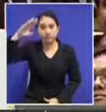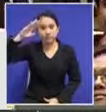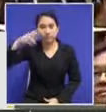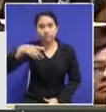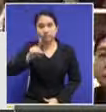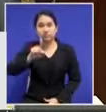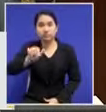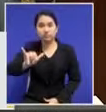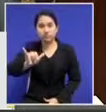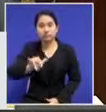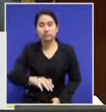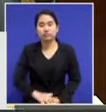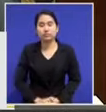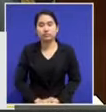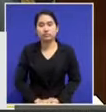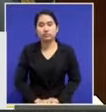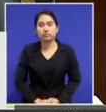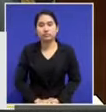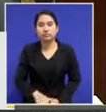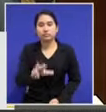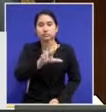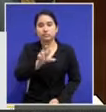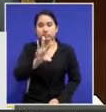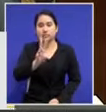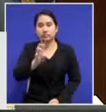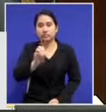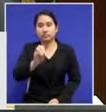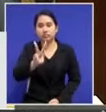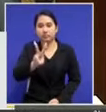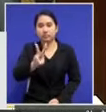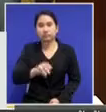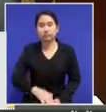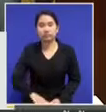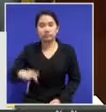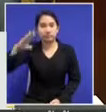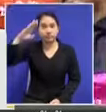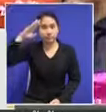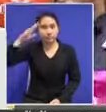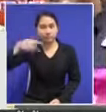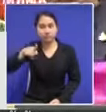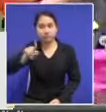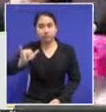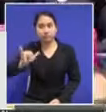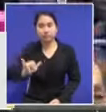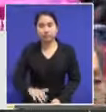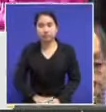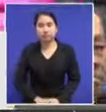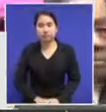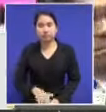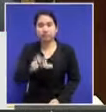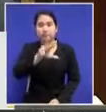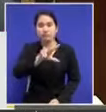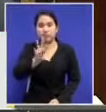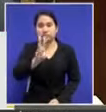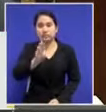าครับ 362นายพานุวัฒน์สะสมทรัพย ์พลเอกประยุทธ์จันทร์โอชาครับ